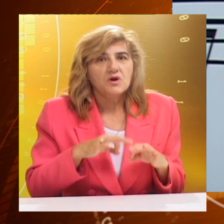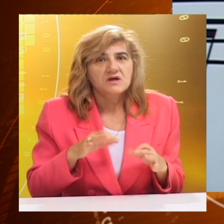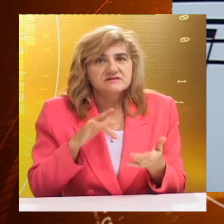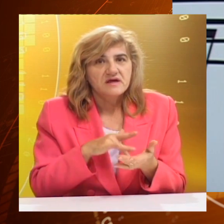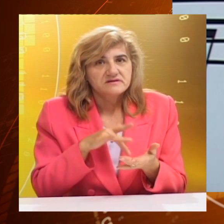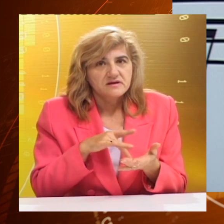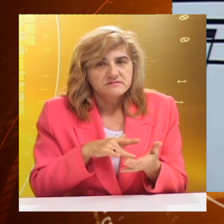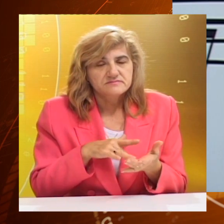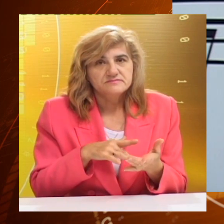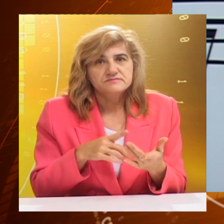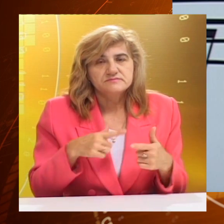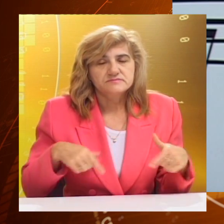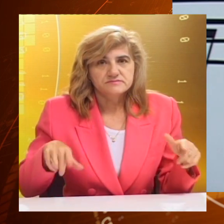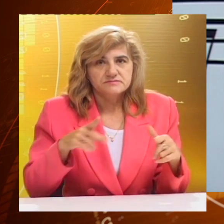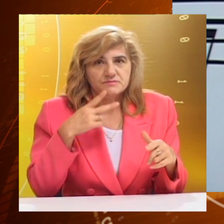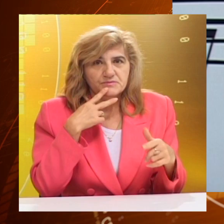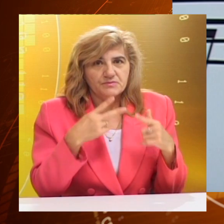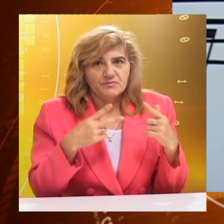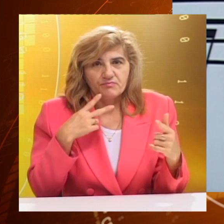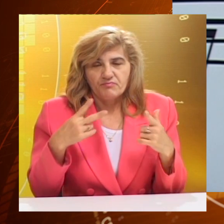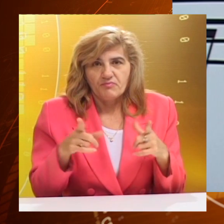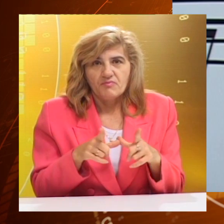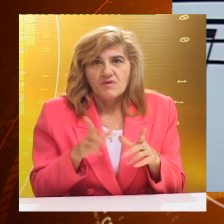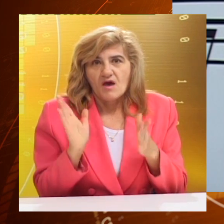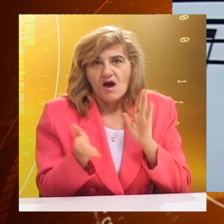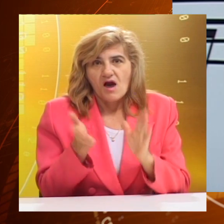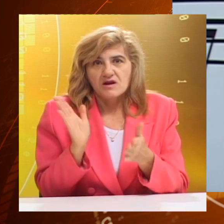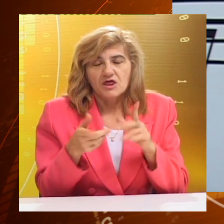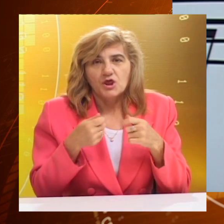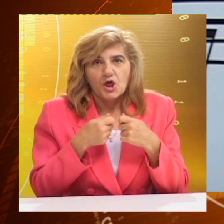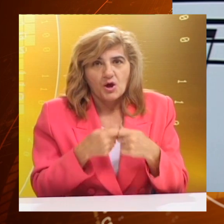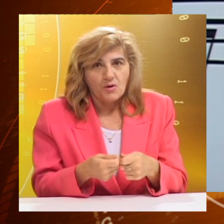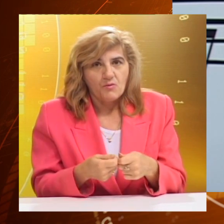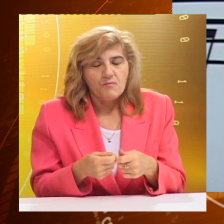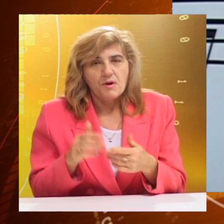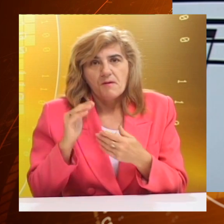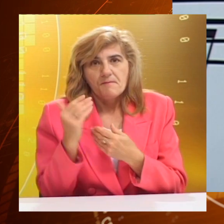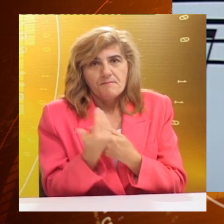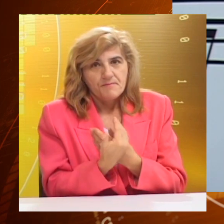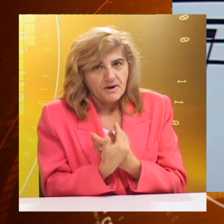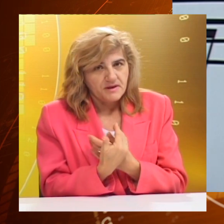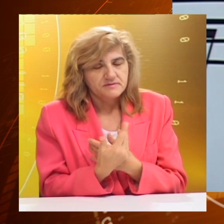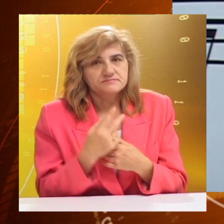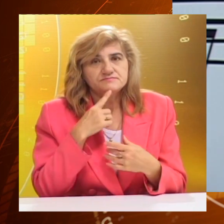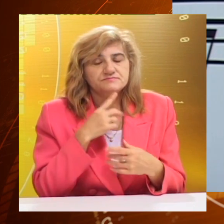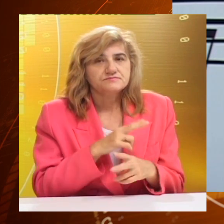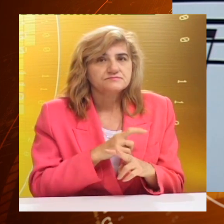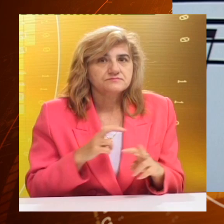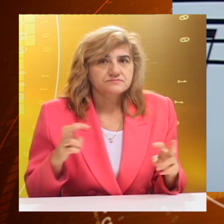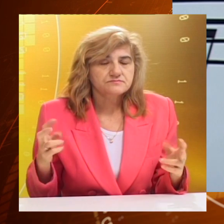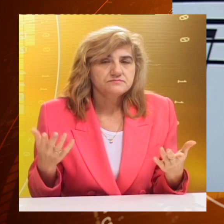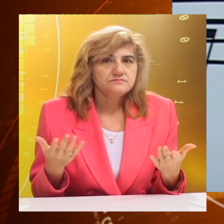kulturni centar Bunjevačko kolo, mogu da očekuju posetu karate klubu ENPI, plesnom studiju